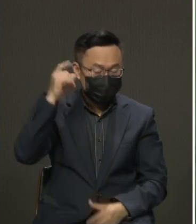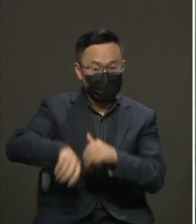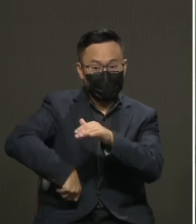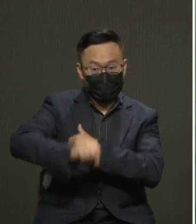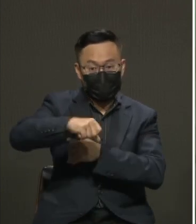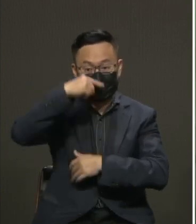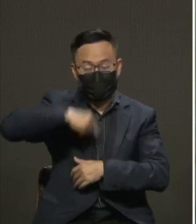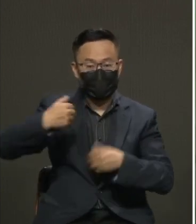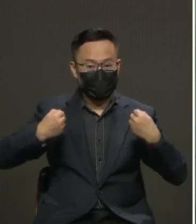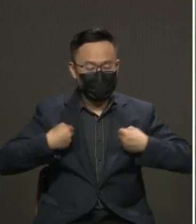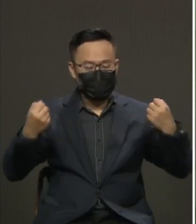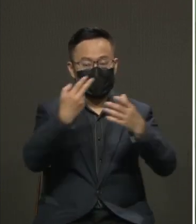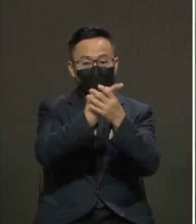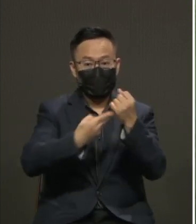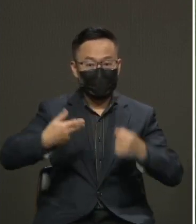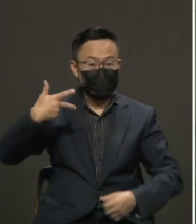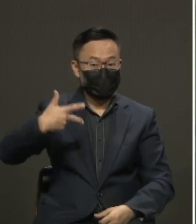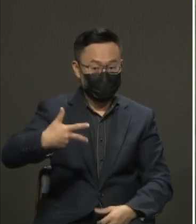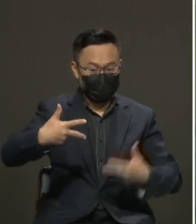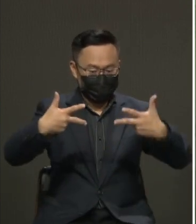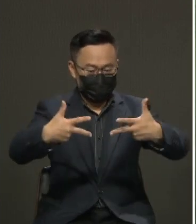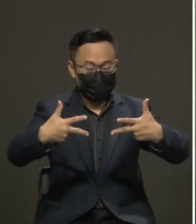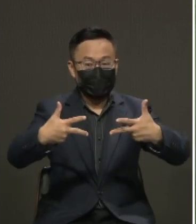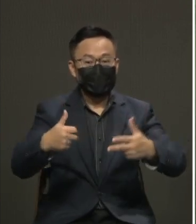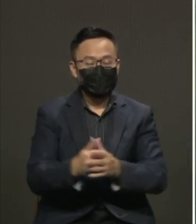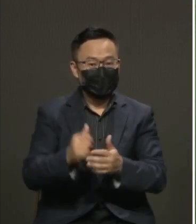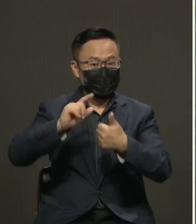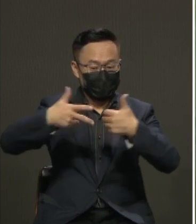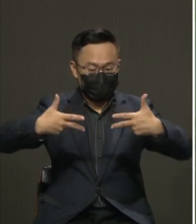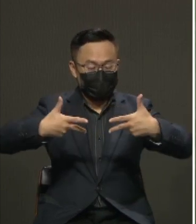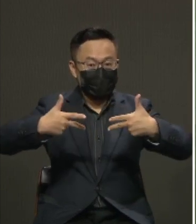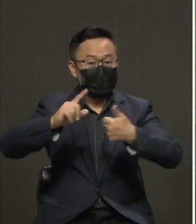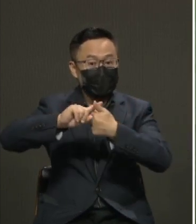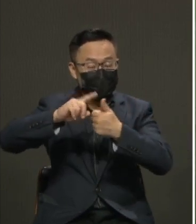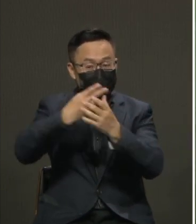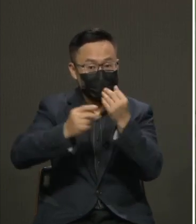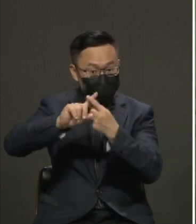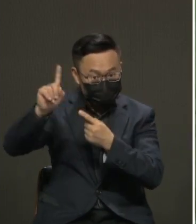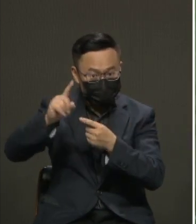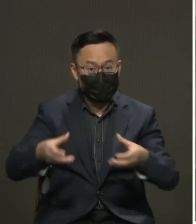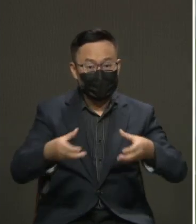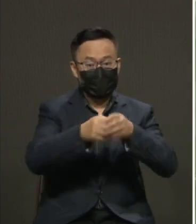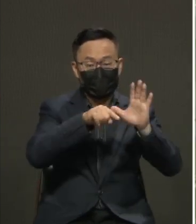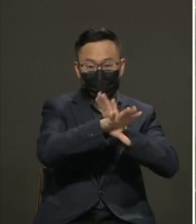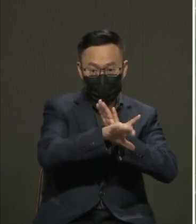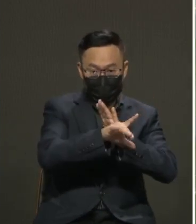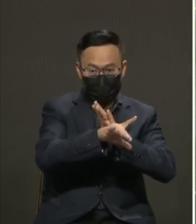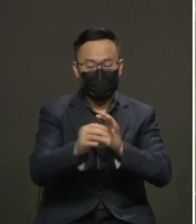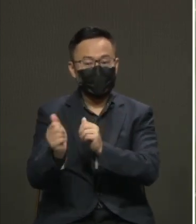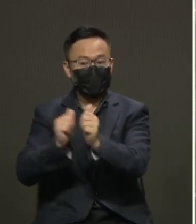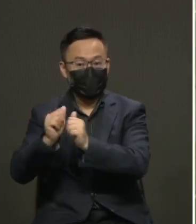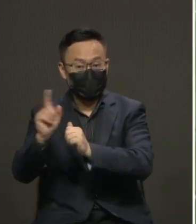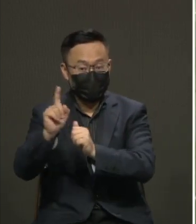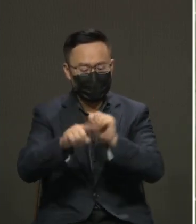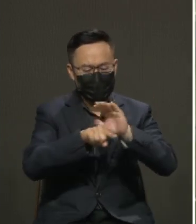เตะ3คู่ด้วยกันเกมนี้เล่นที่บ้านของชลบุรี FC ค่ะชนะมา2นัดรวดนะคะก็เกมนัดล่าสุดเนี่ยเปิดบ้านรับการมาเยือนของ